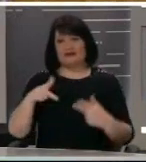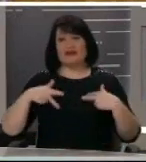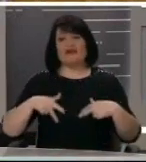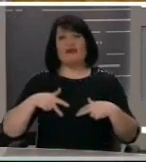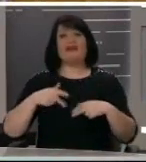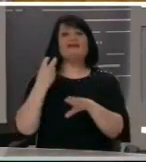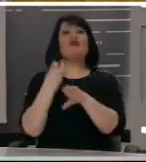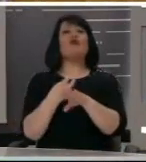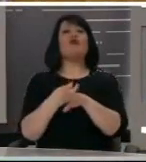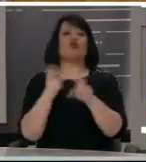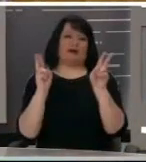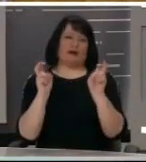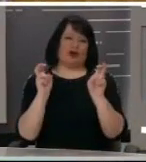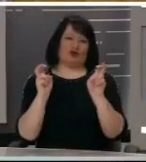Βουνού.